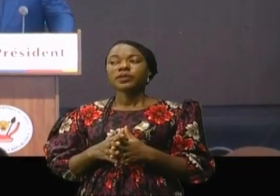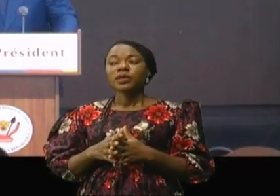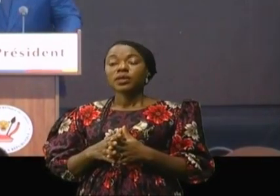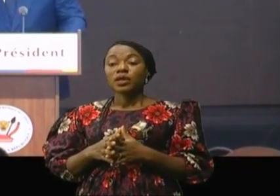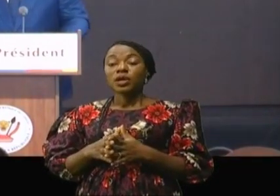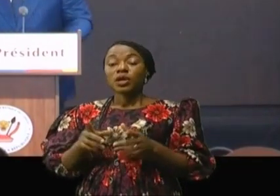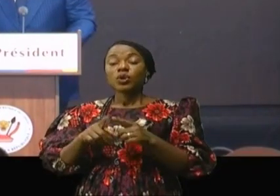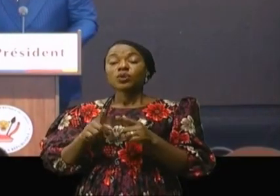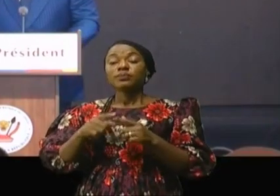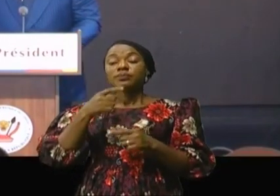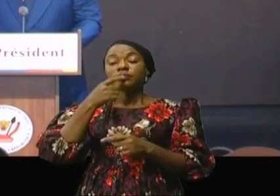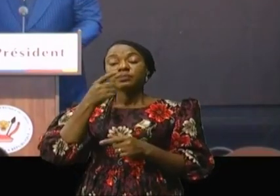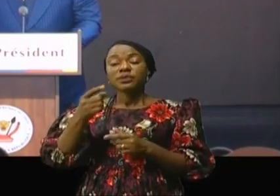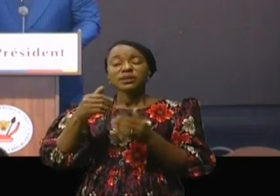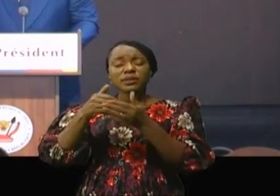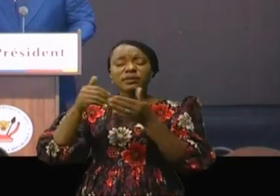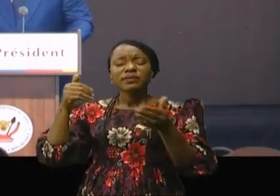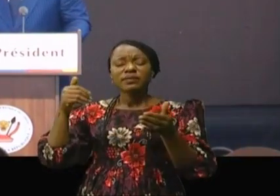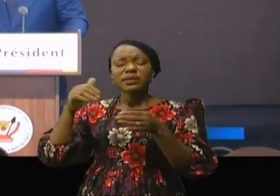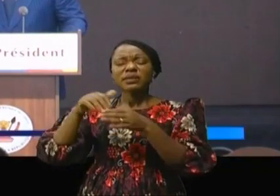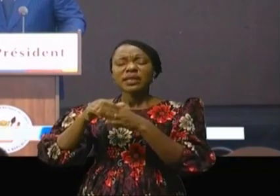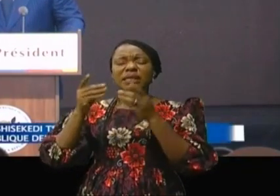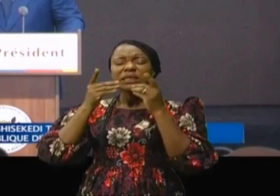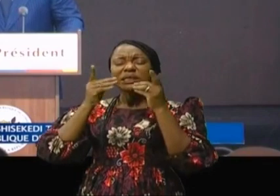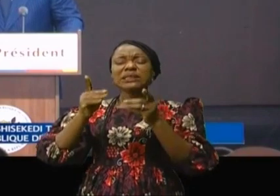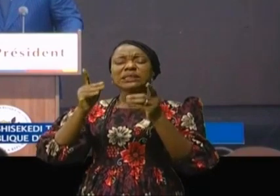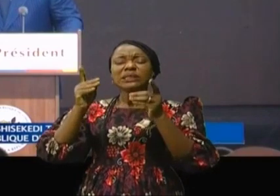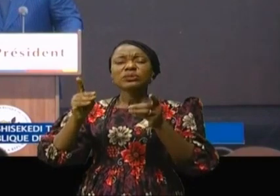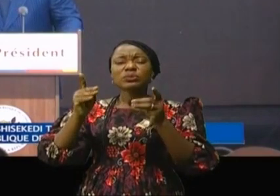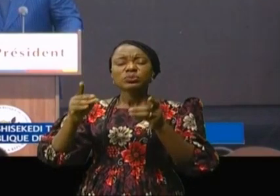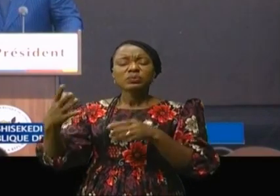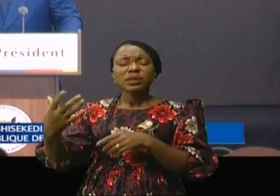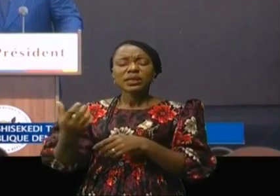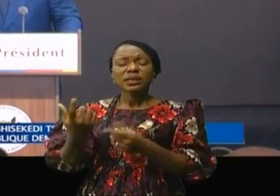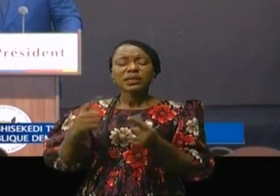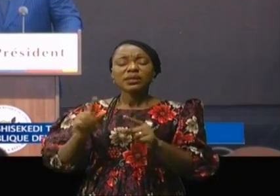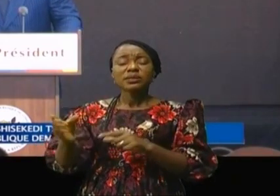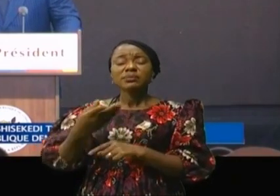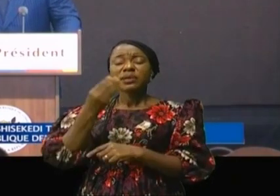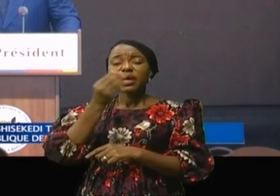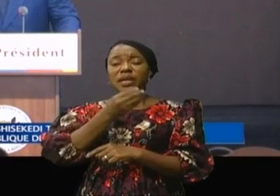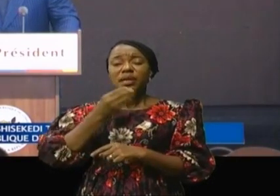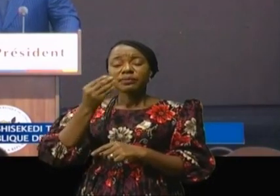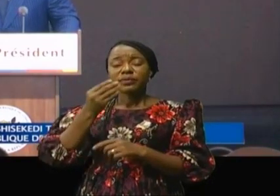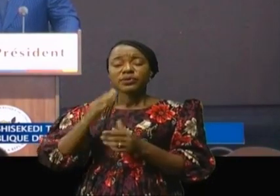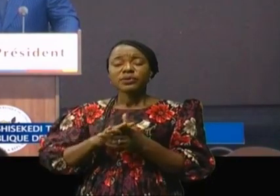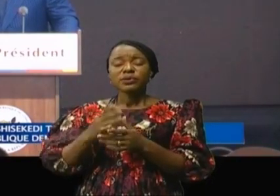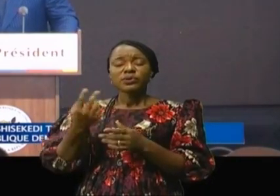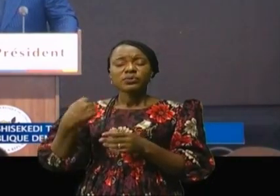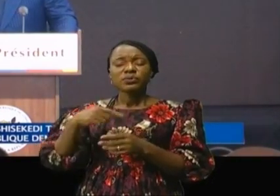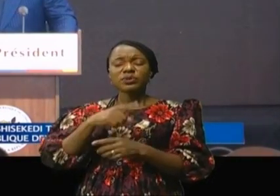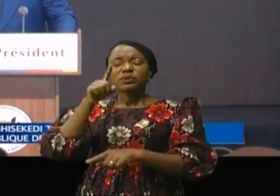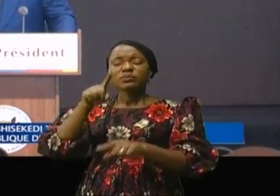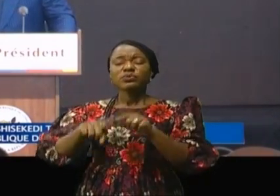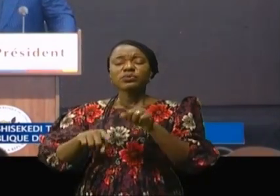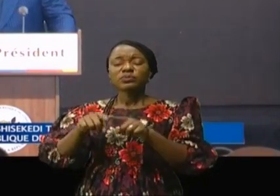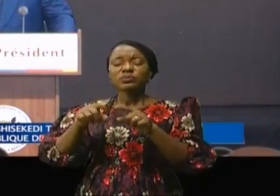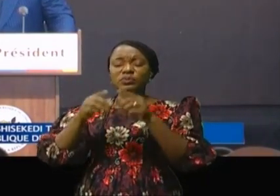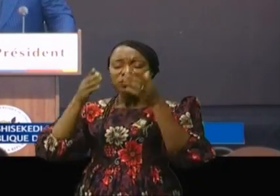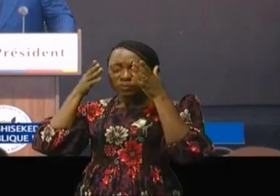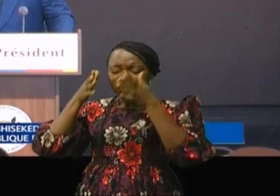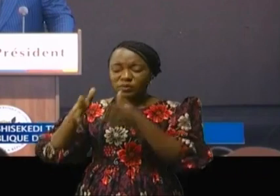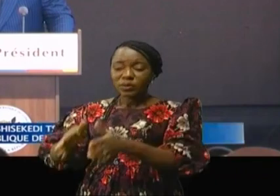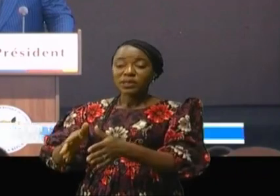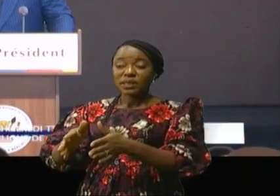l'évoquer au cours de mes différentes prises de parole, nous ne devrions plus nous contenter de